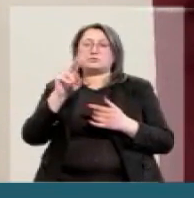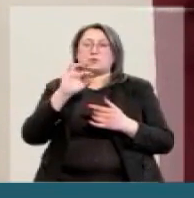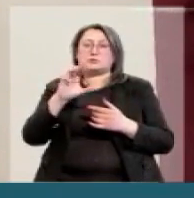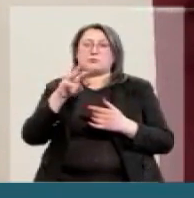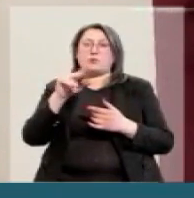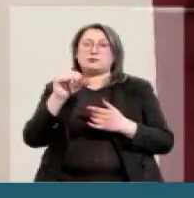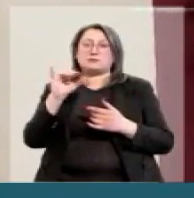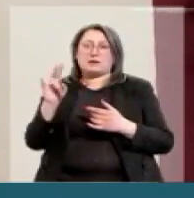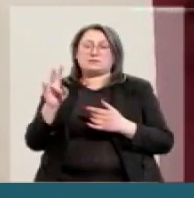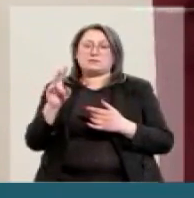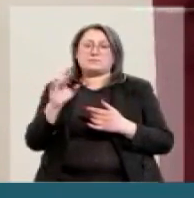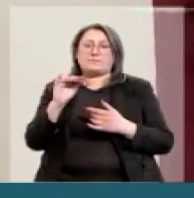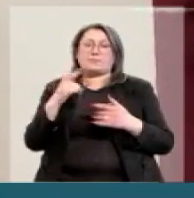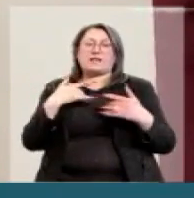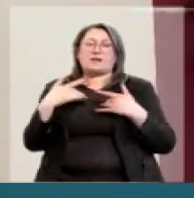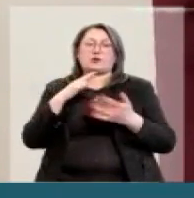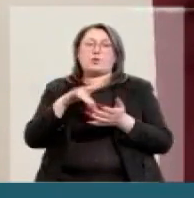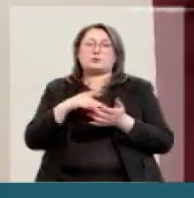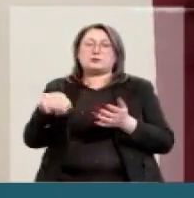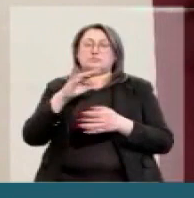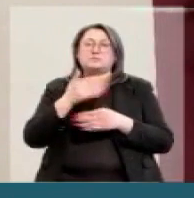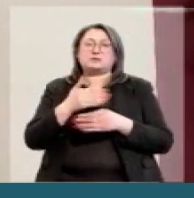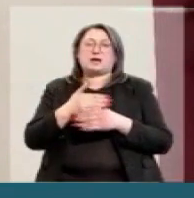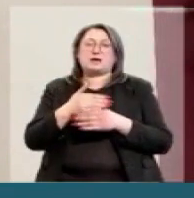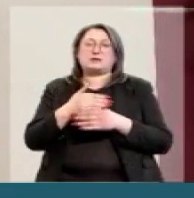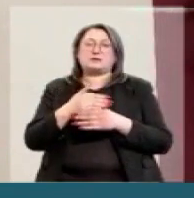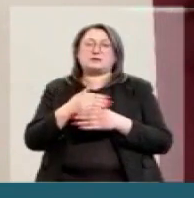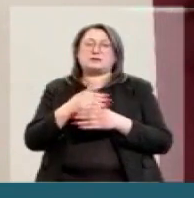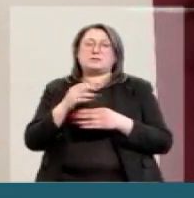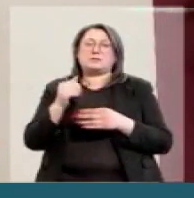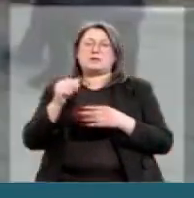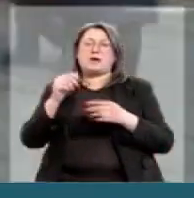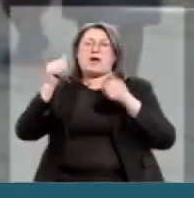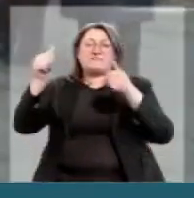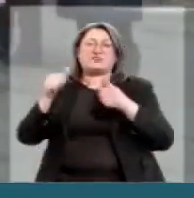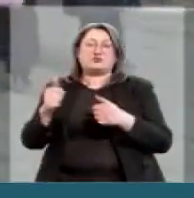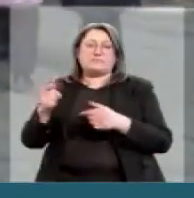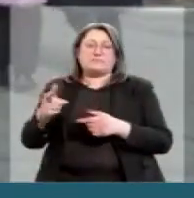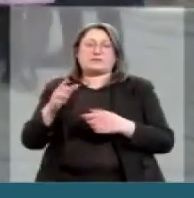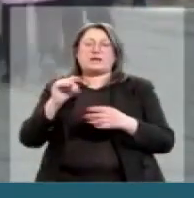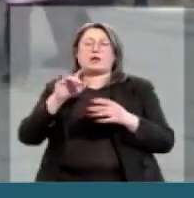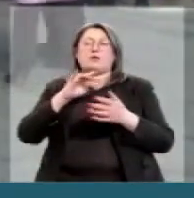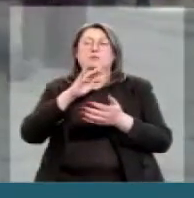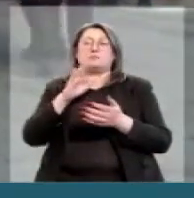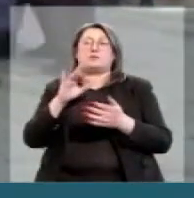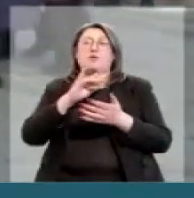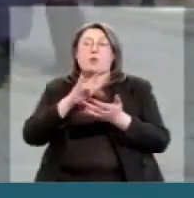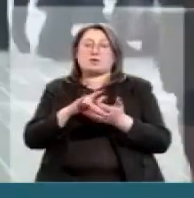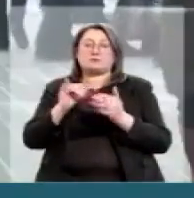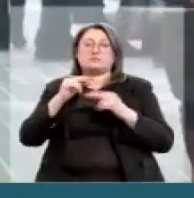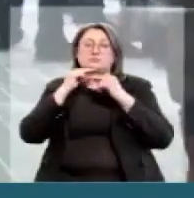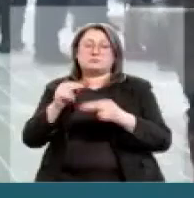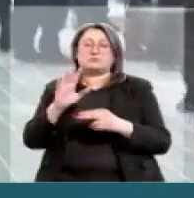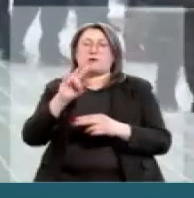Мухасан. Кроме того, в театрах города пройдут спектакли согласно театральным афишам. Внешнему облику города в честь праздника Наурыз